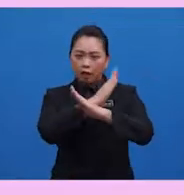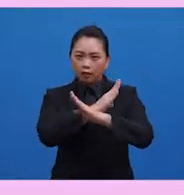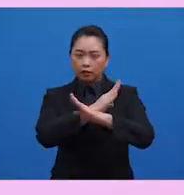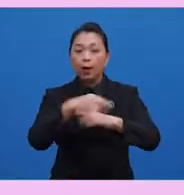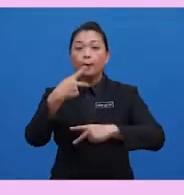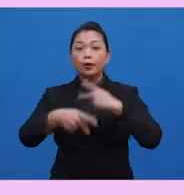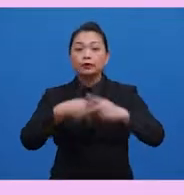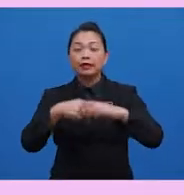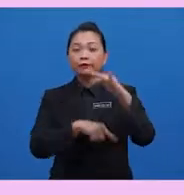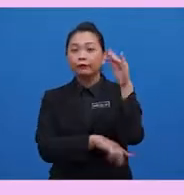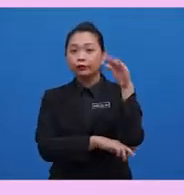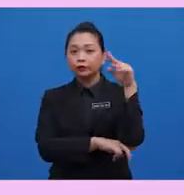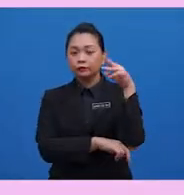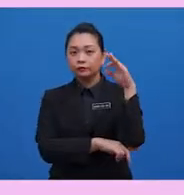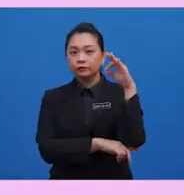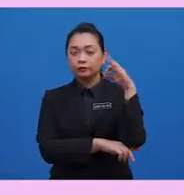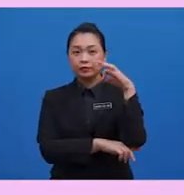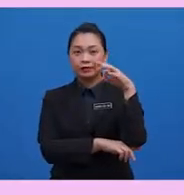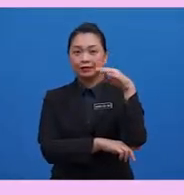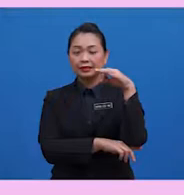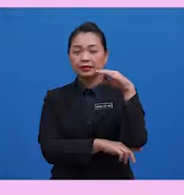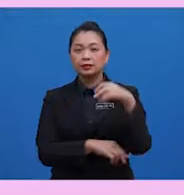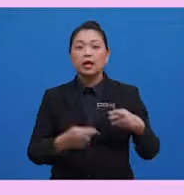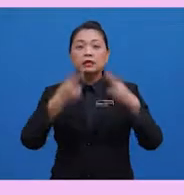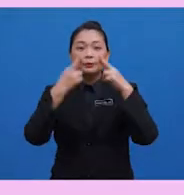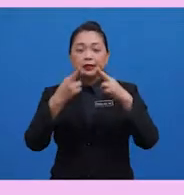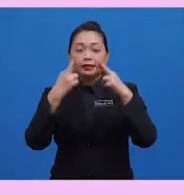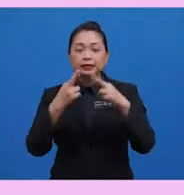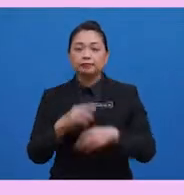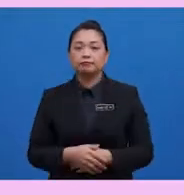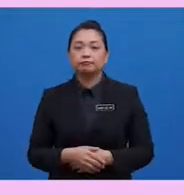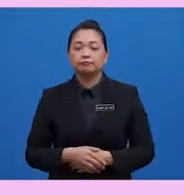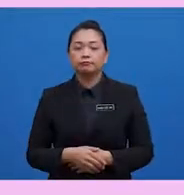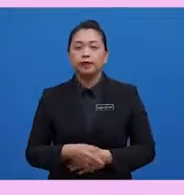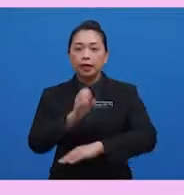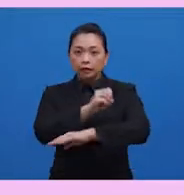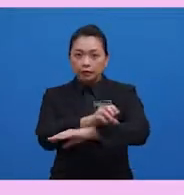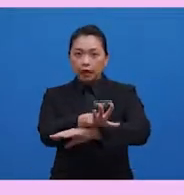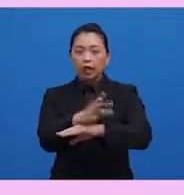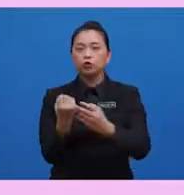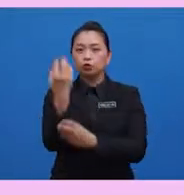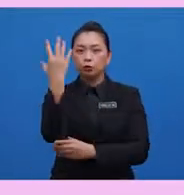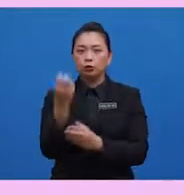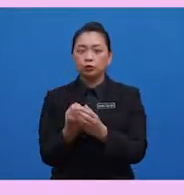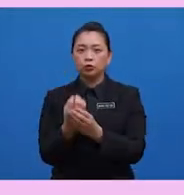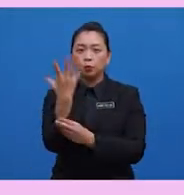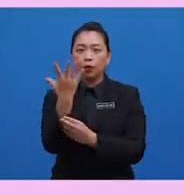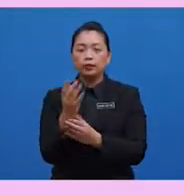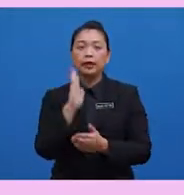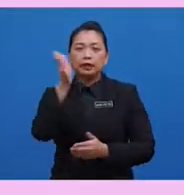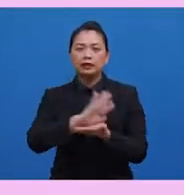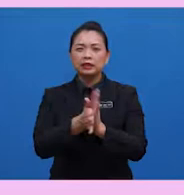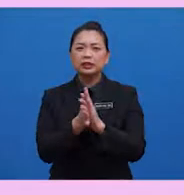proses fotosintesis, respirasi dan sejat peluhan, Kesannya, tumbuhan akan menjadi layu dan